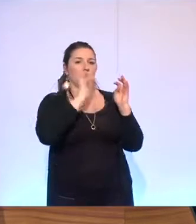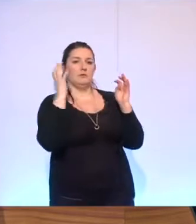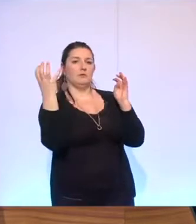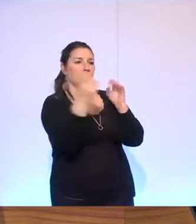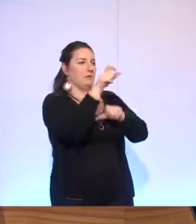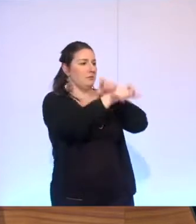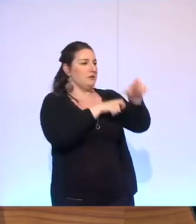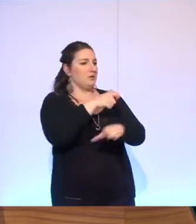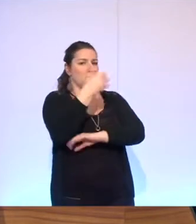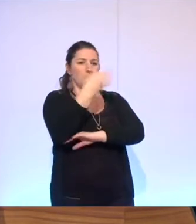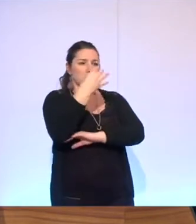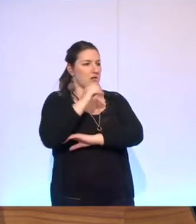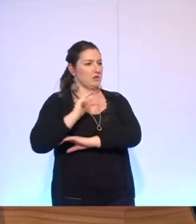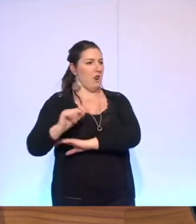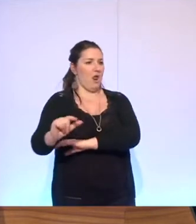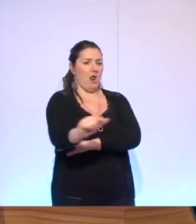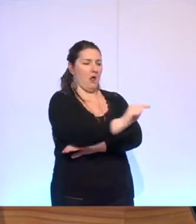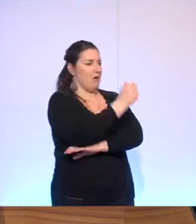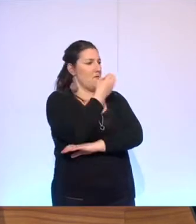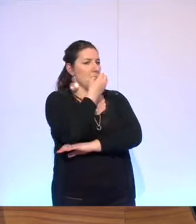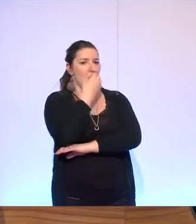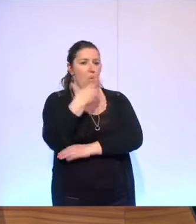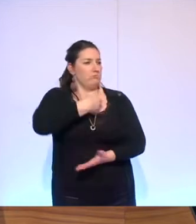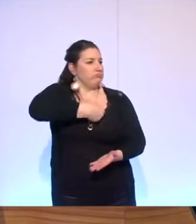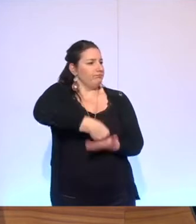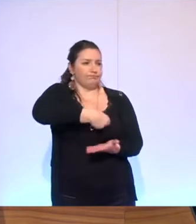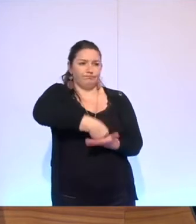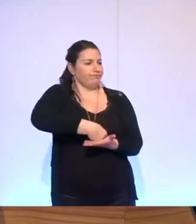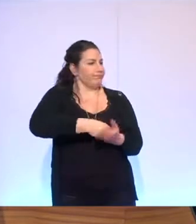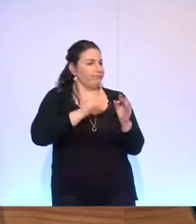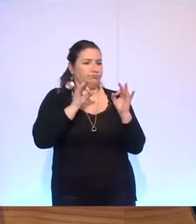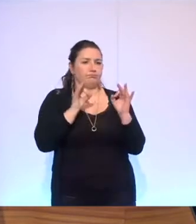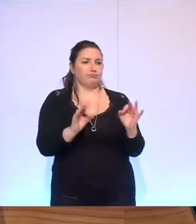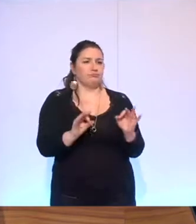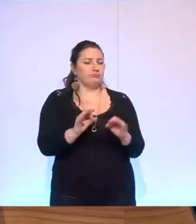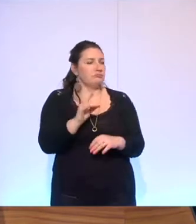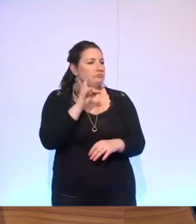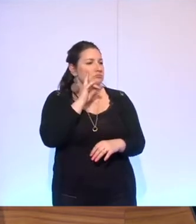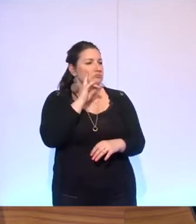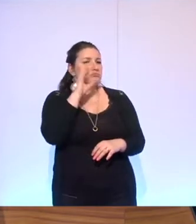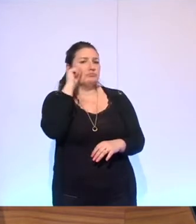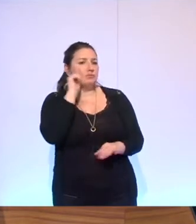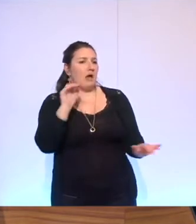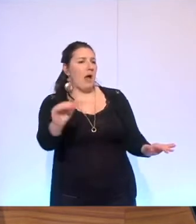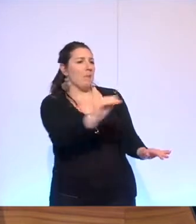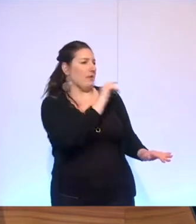puisque vous l'avez entendu avec la liste d'appel tout à